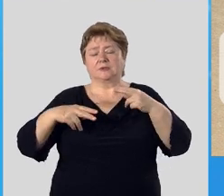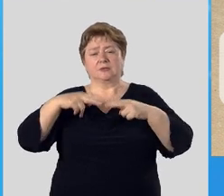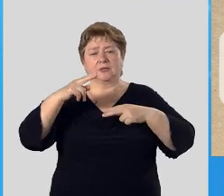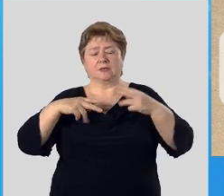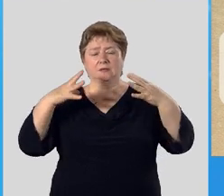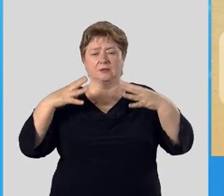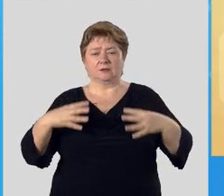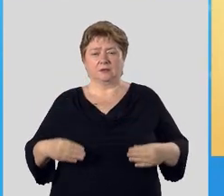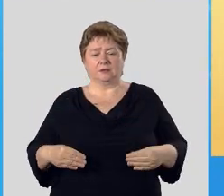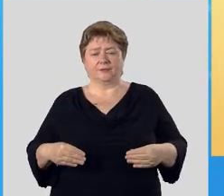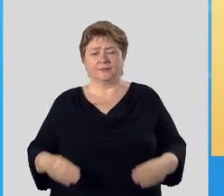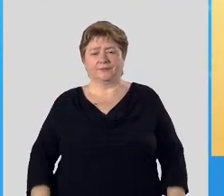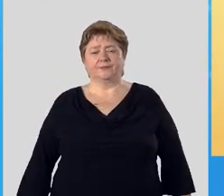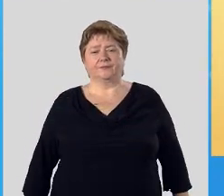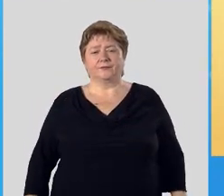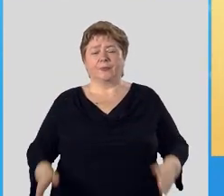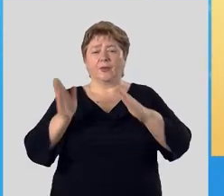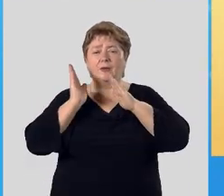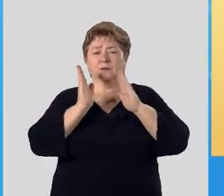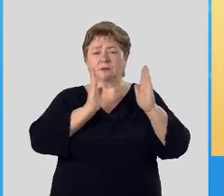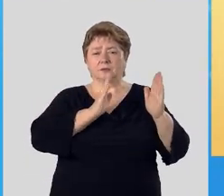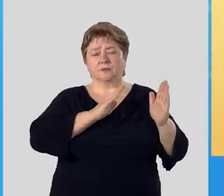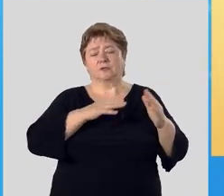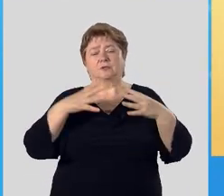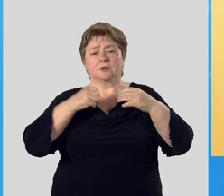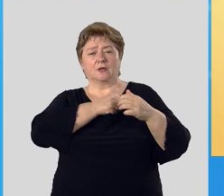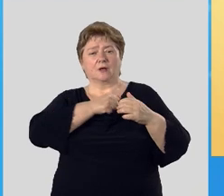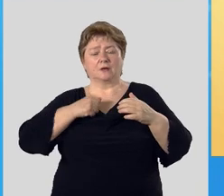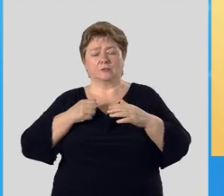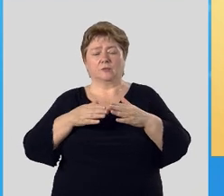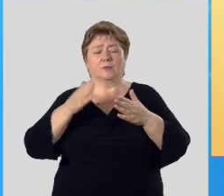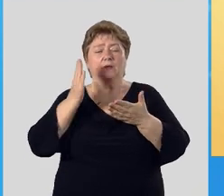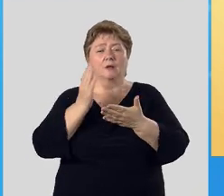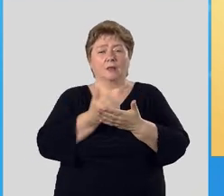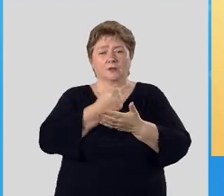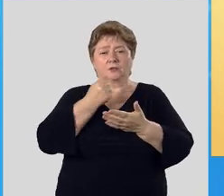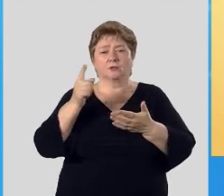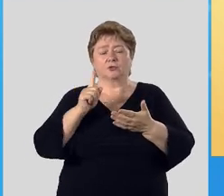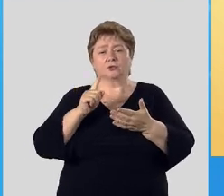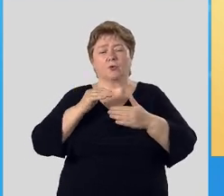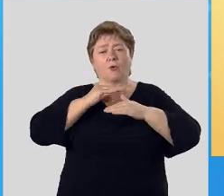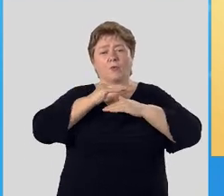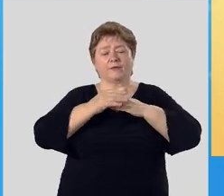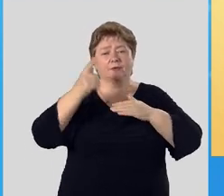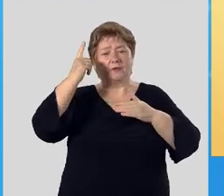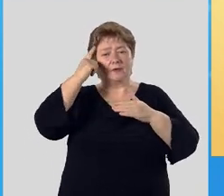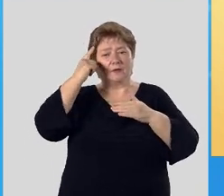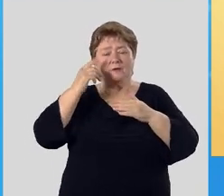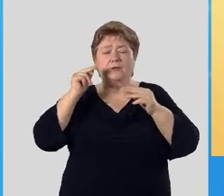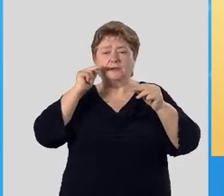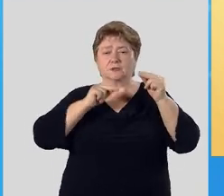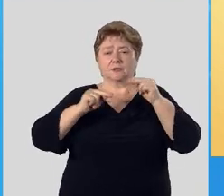тела систематической анатомия установила что поверхность головы